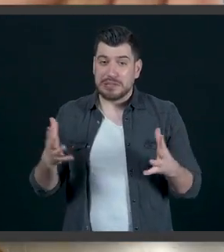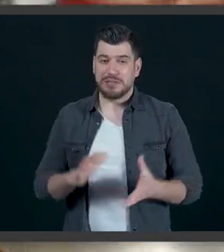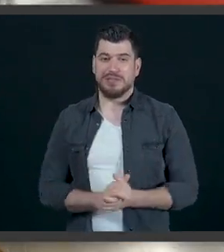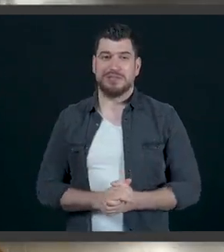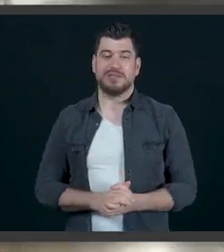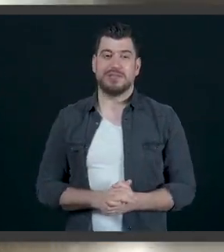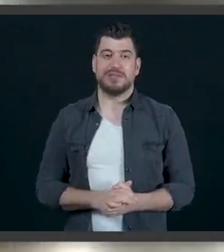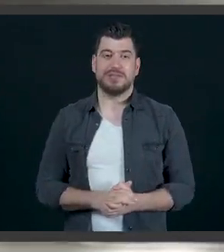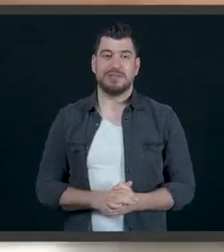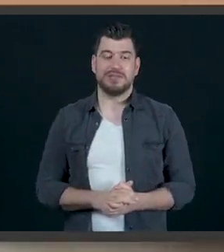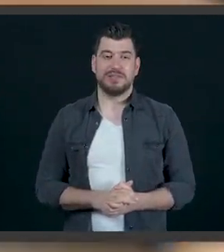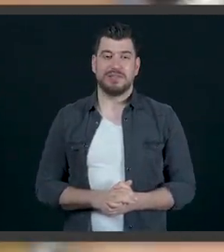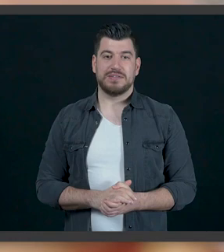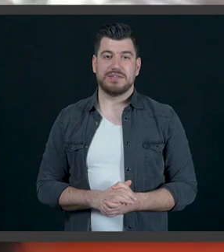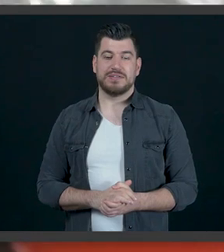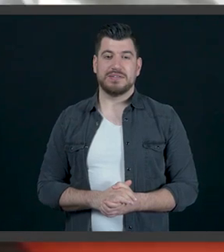Καίει.